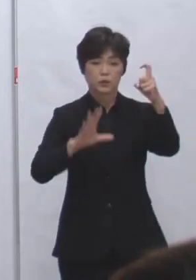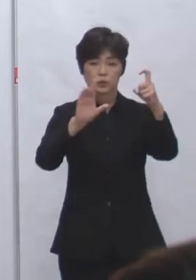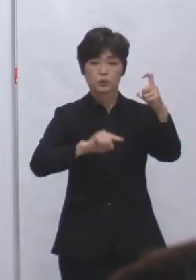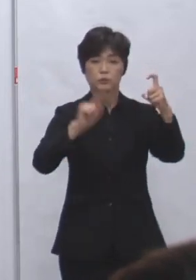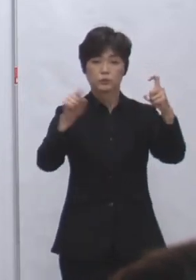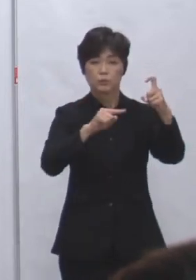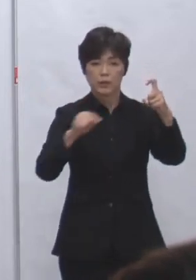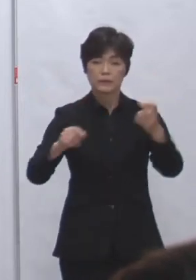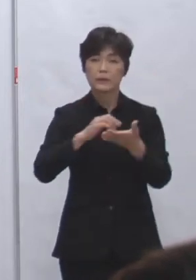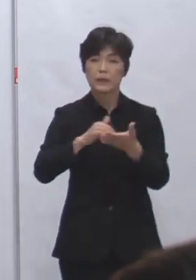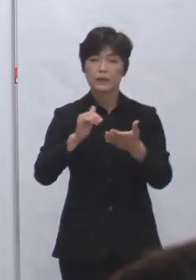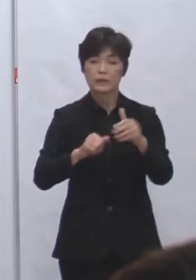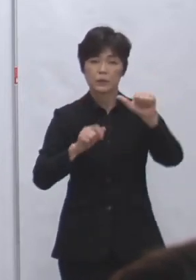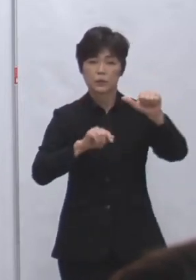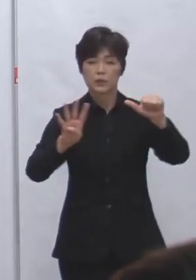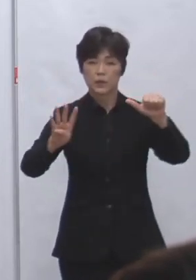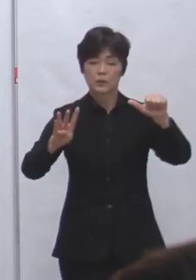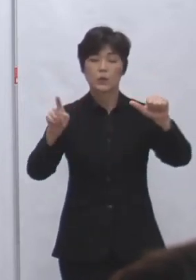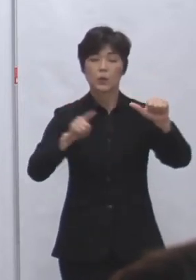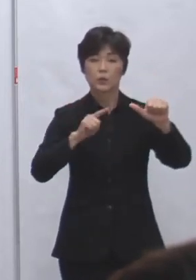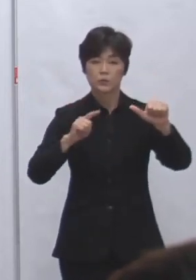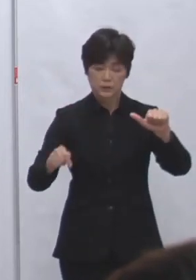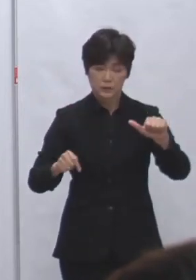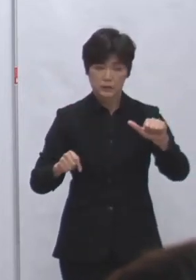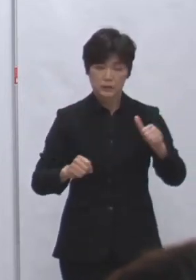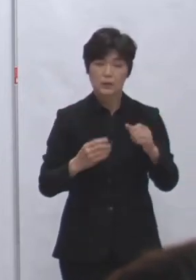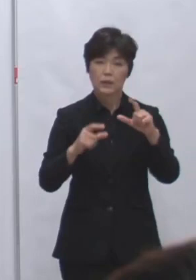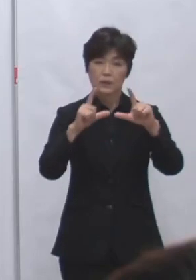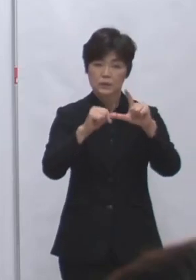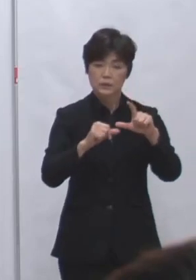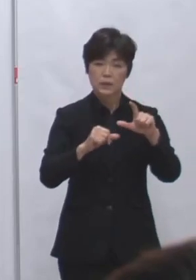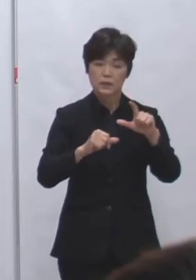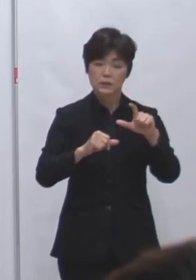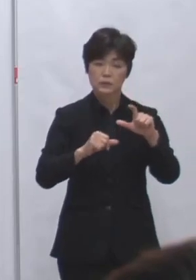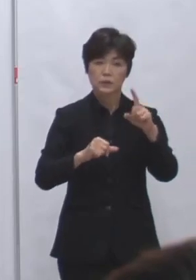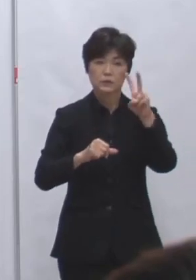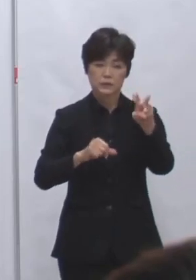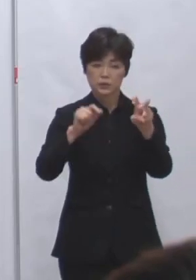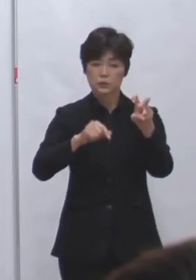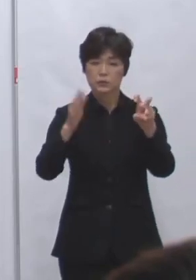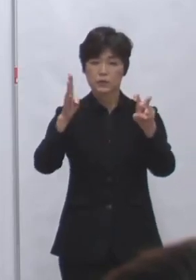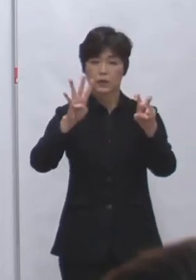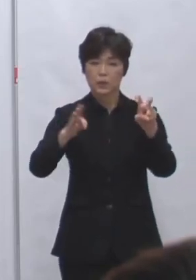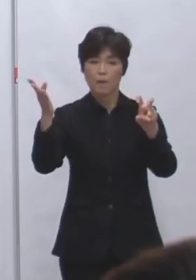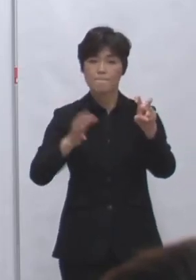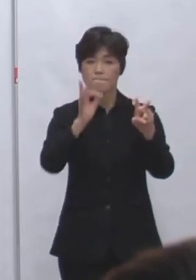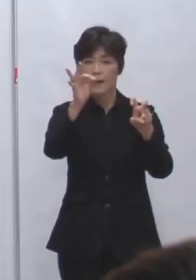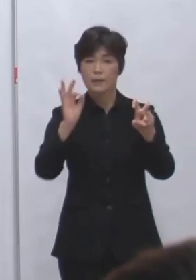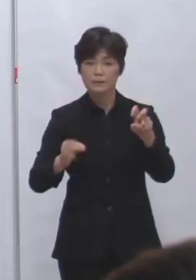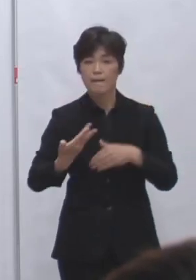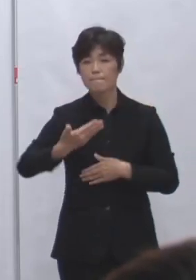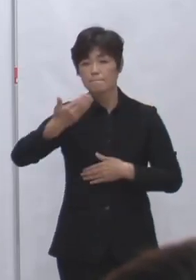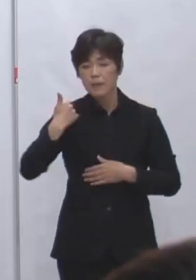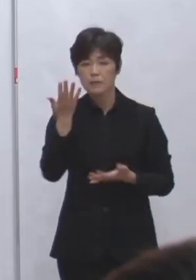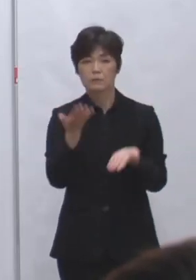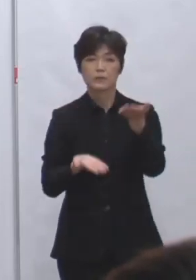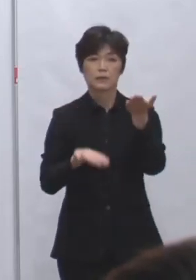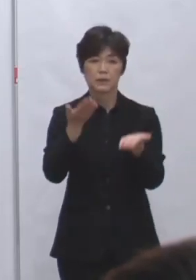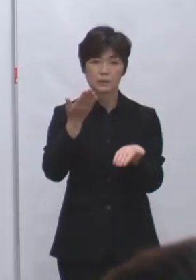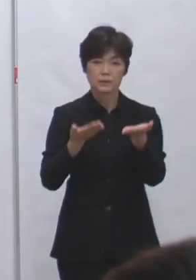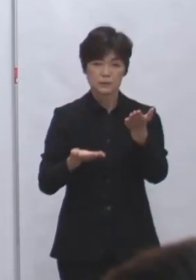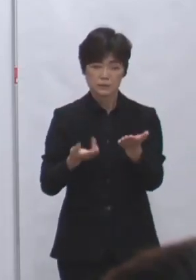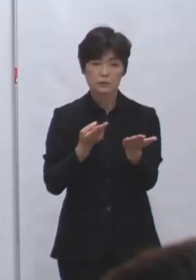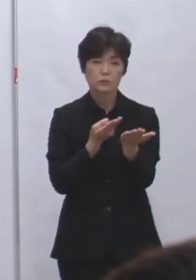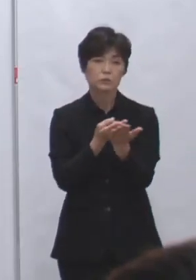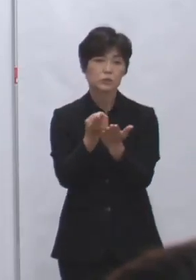り 5.4 人、病床の占有率が 20.4% などとなってございます。全州に比較しますと、